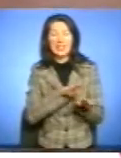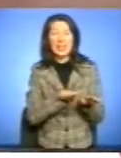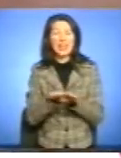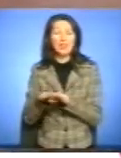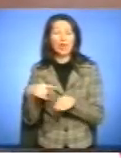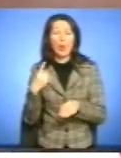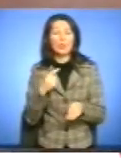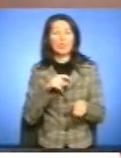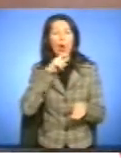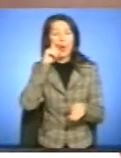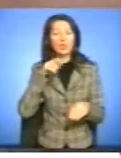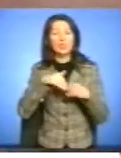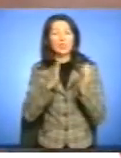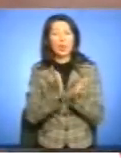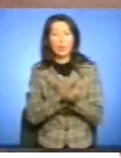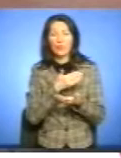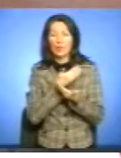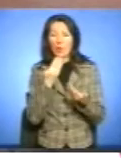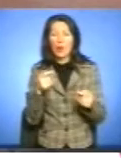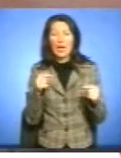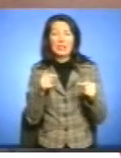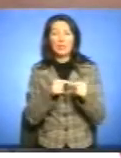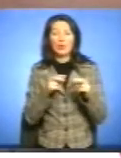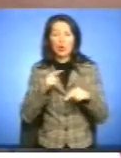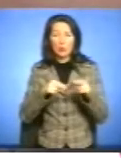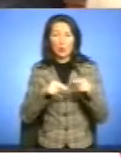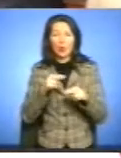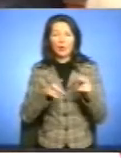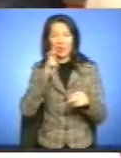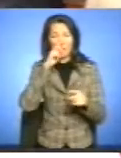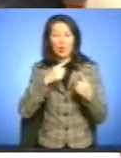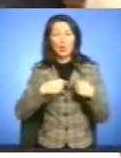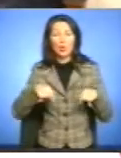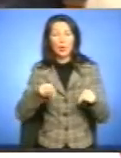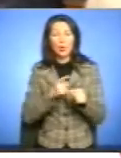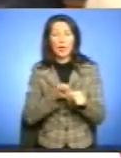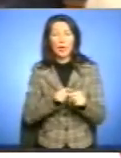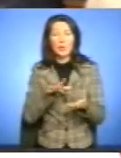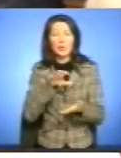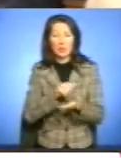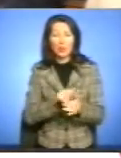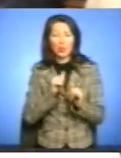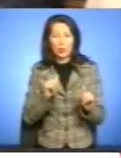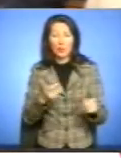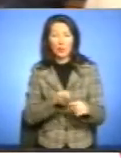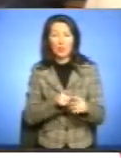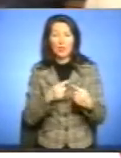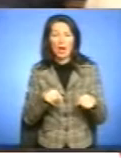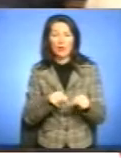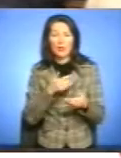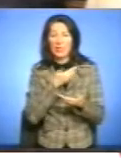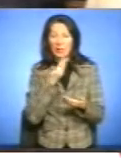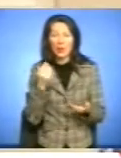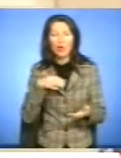України загалом. Немає чітко збудованої державної структури, яка б займалась розвитком цієї галузі. Немає належного